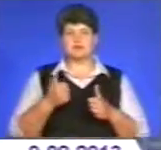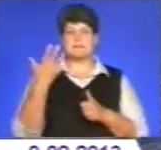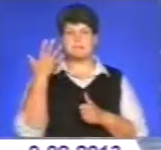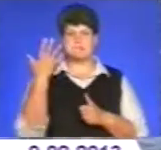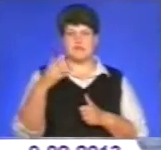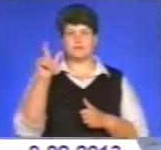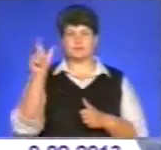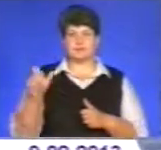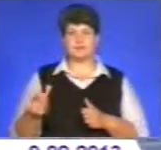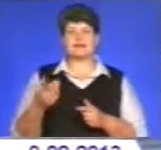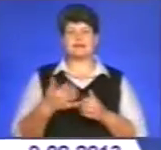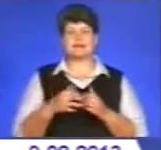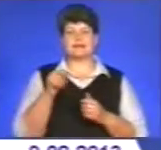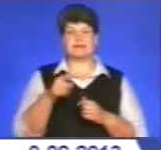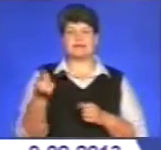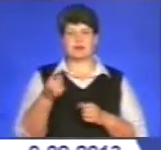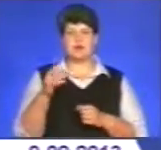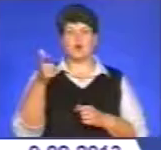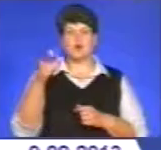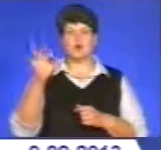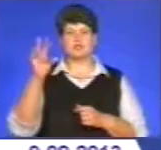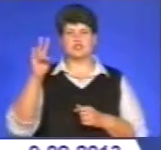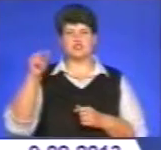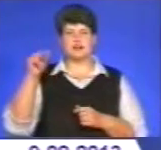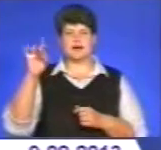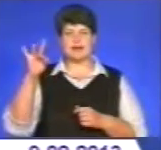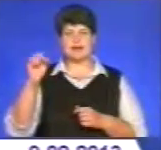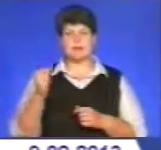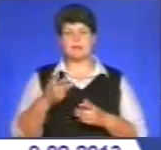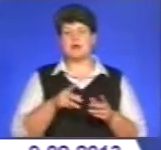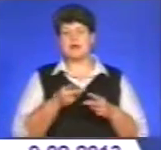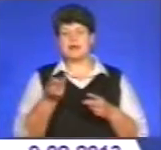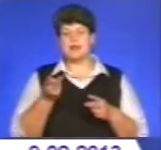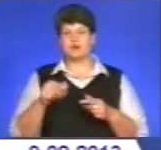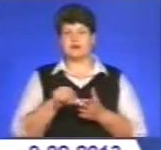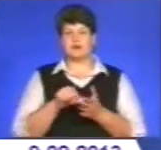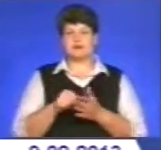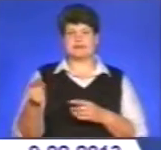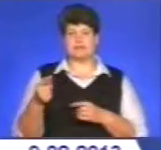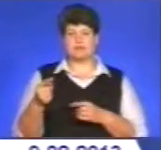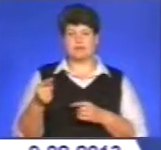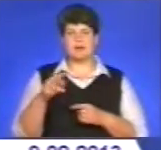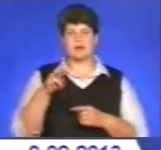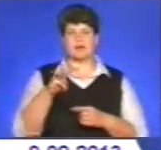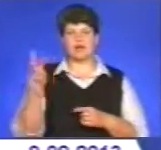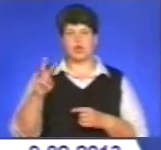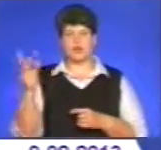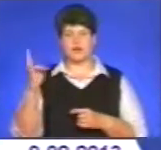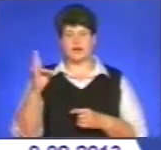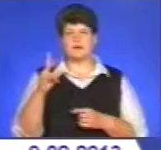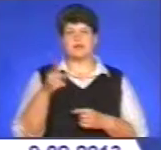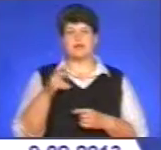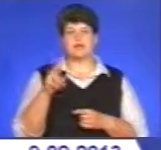віндсерфінгістів. Серед них і тернополяни Олександр Гончаренко, який паралельно виступає за Тернопіль, і Миколаїв та В'ячеслав